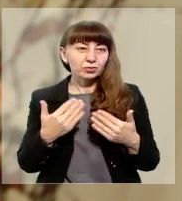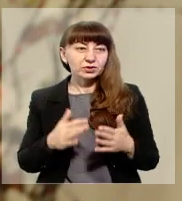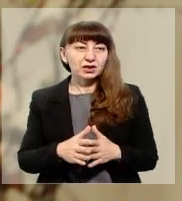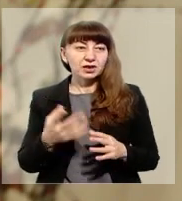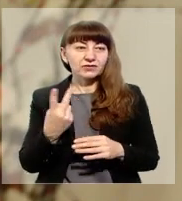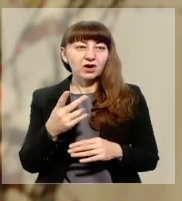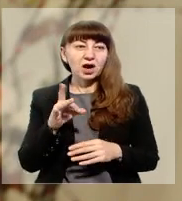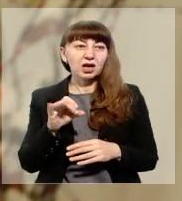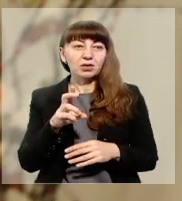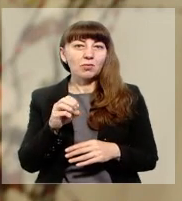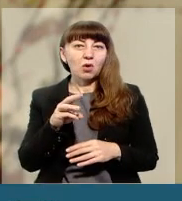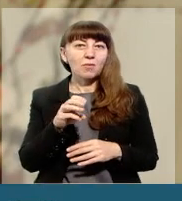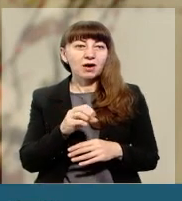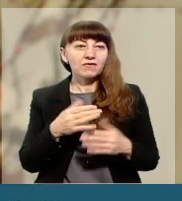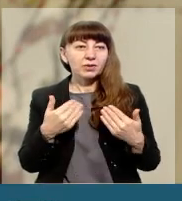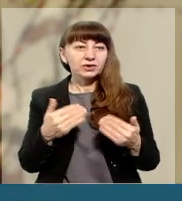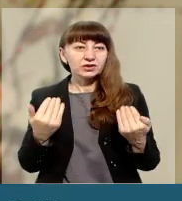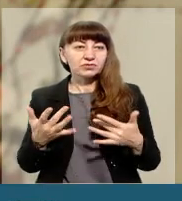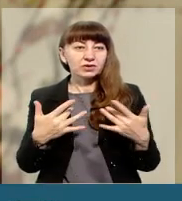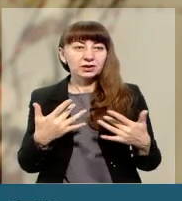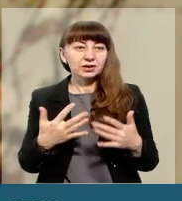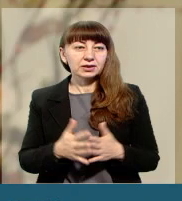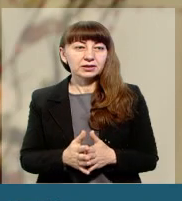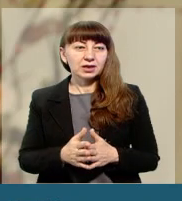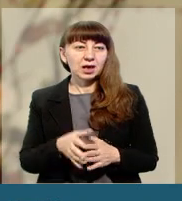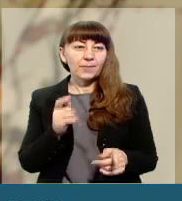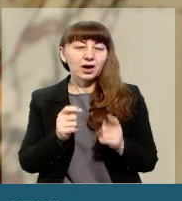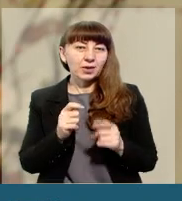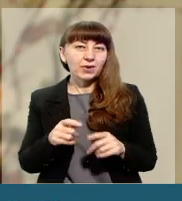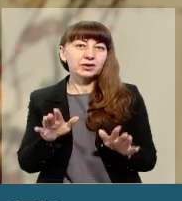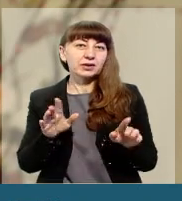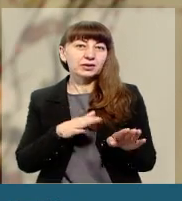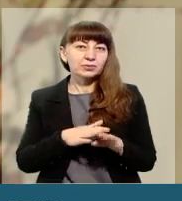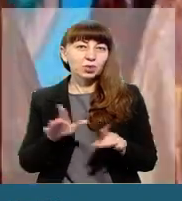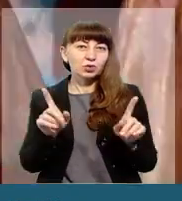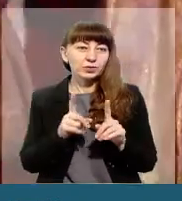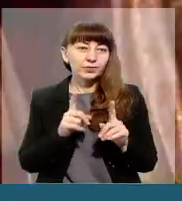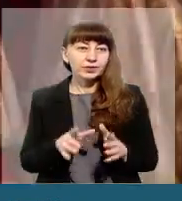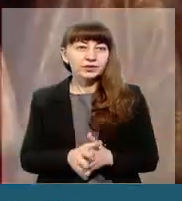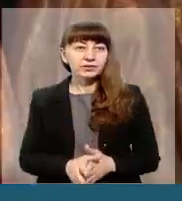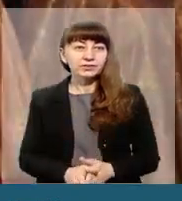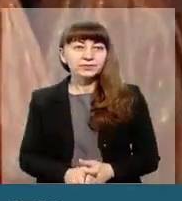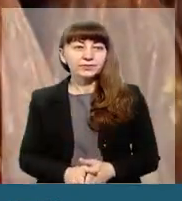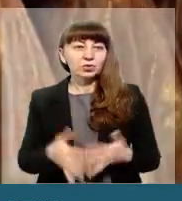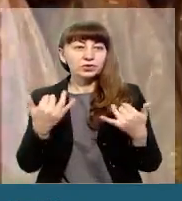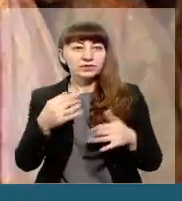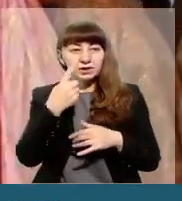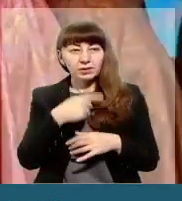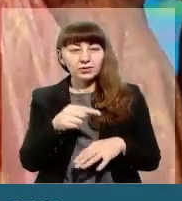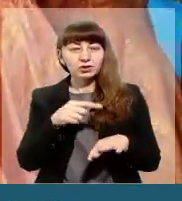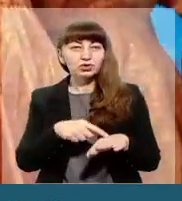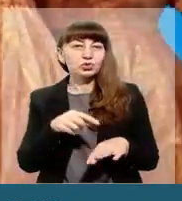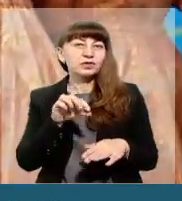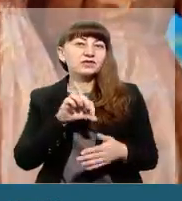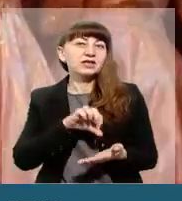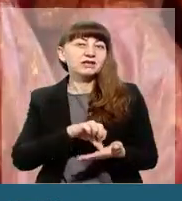Два альбома выпустил. На сегодняшний концерт играл одновременно на барабанах, пел одну из своих композиций. Проникновенные номера, чувственные